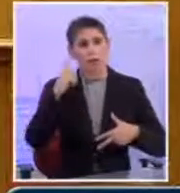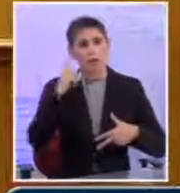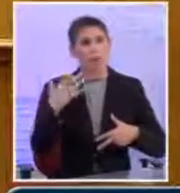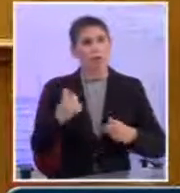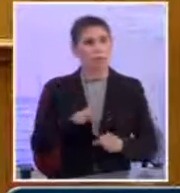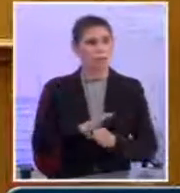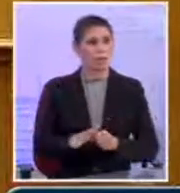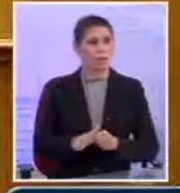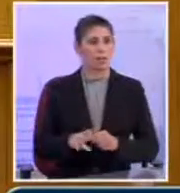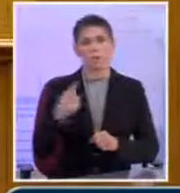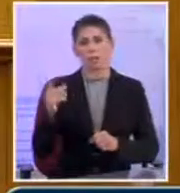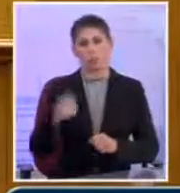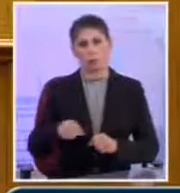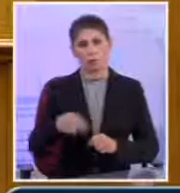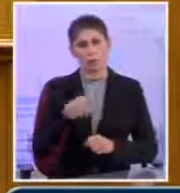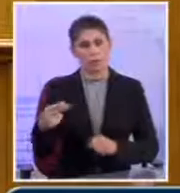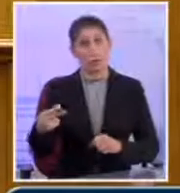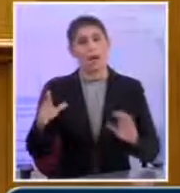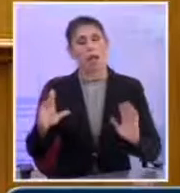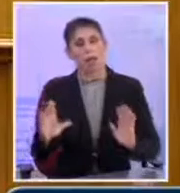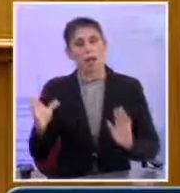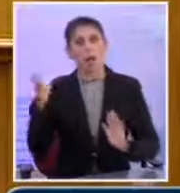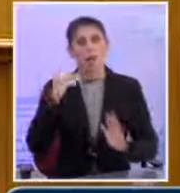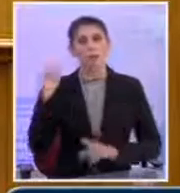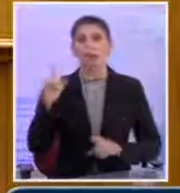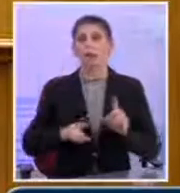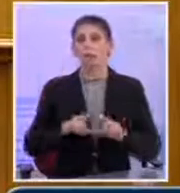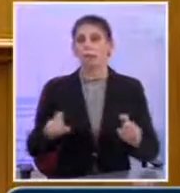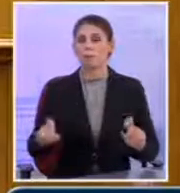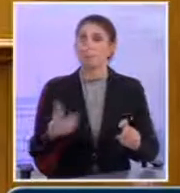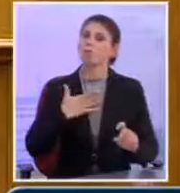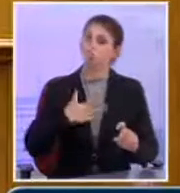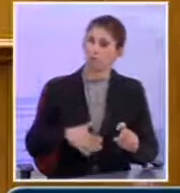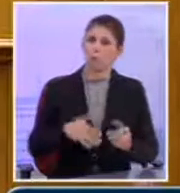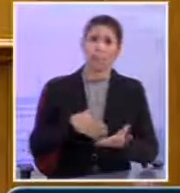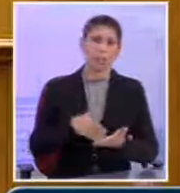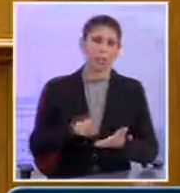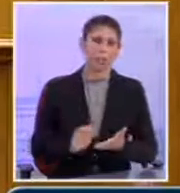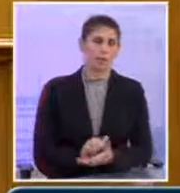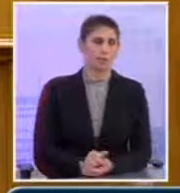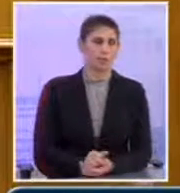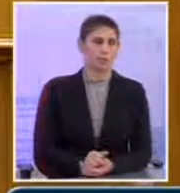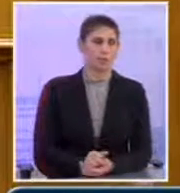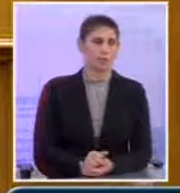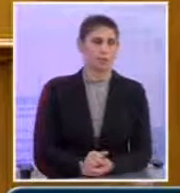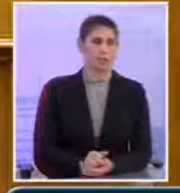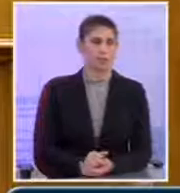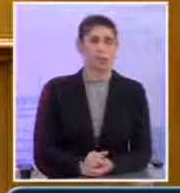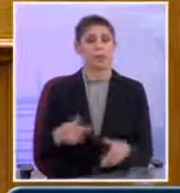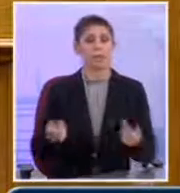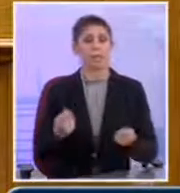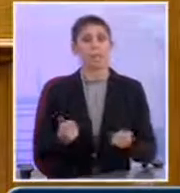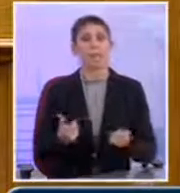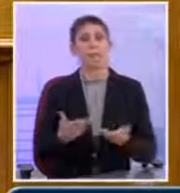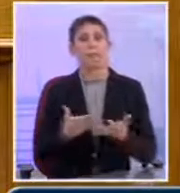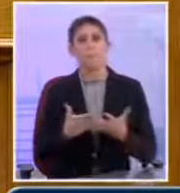καλύψει απόλυτα το ζήτημα. Αλλά ακούγονται ορισμένα πράγματα τα οποία χρήζουν διευκρινήσεων. Γίνεται μια απεγνωσμένη